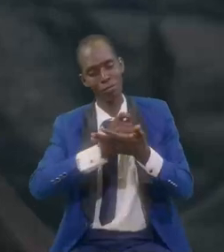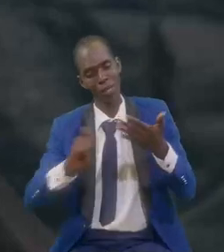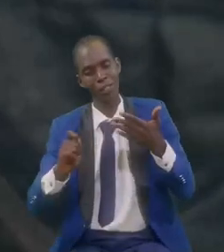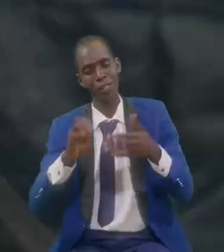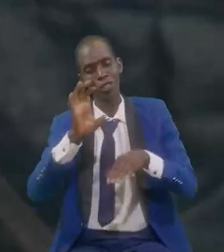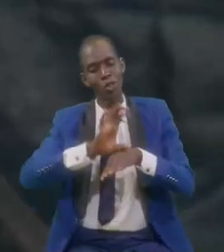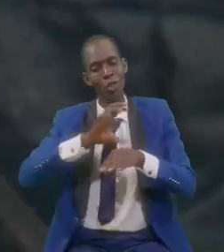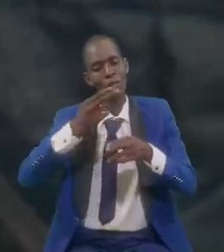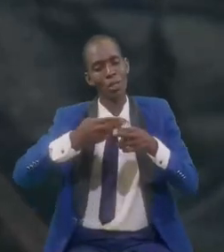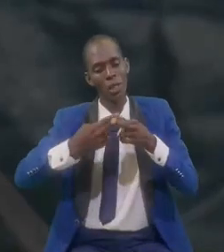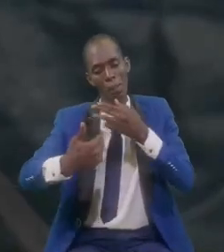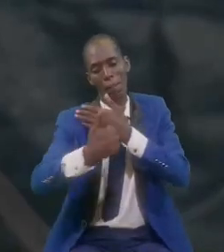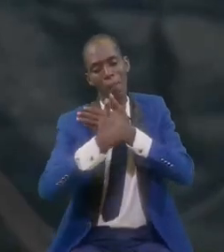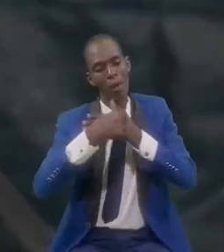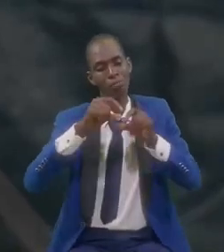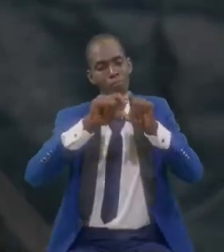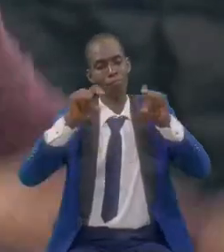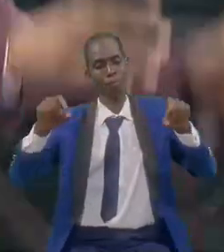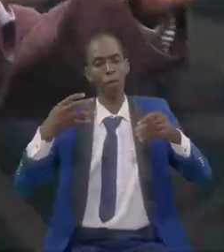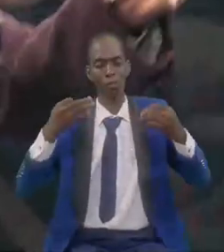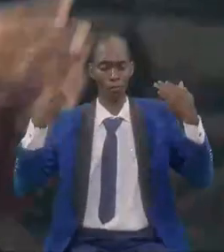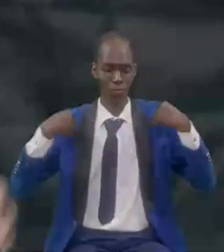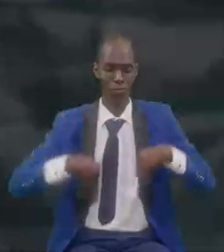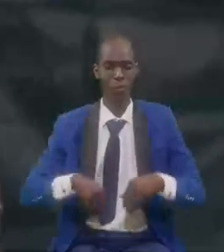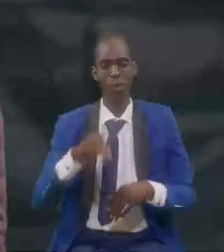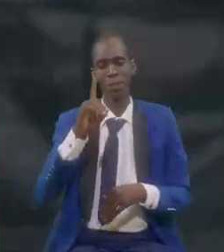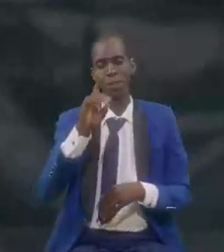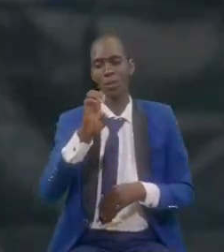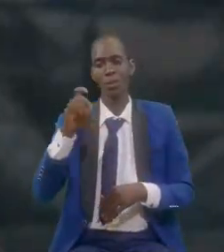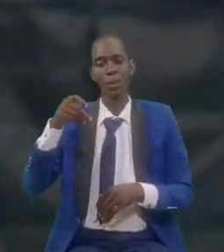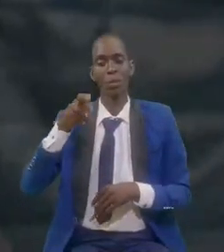vie profonde au dos, sur sa chemise. Mais